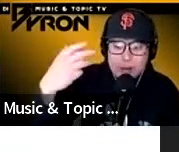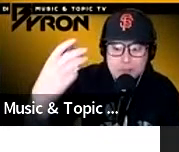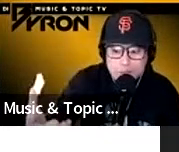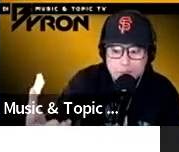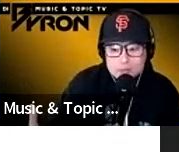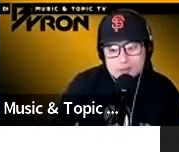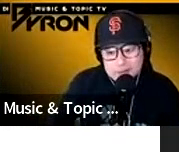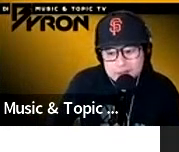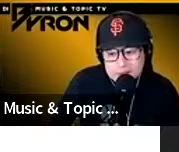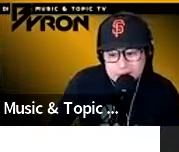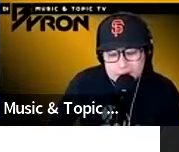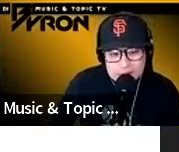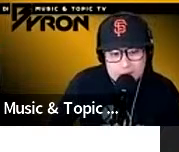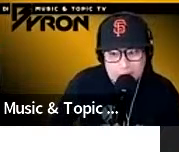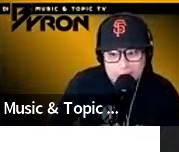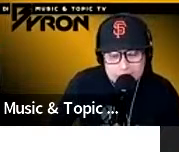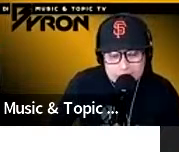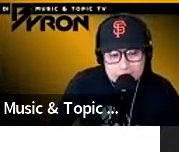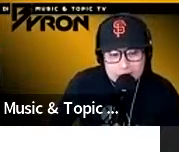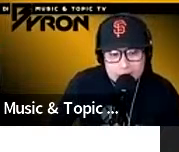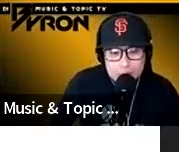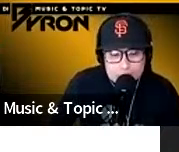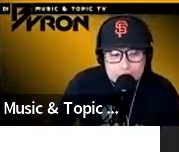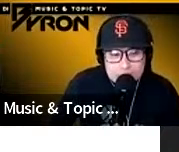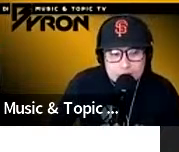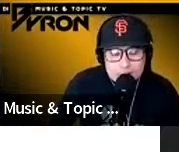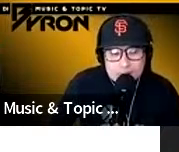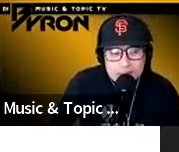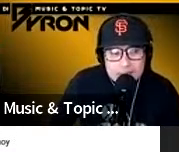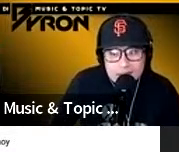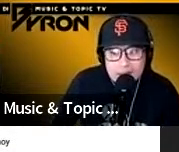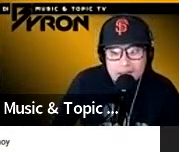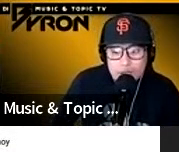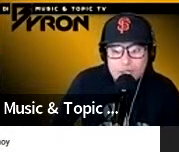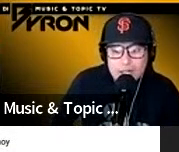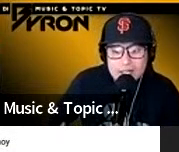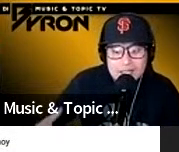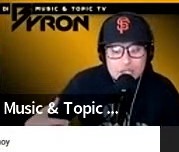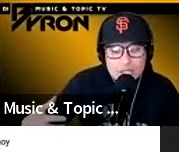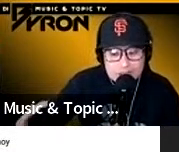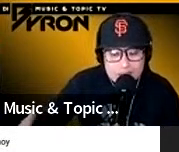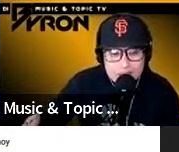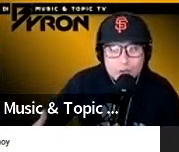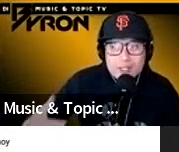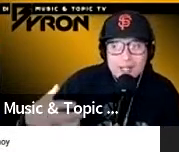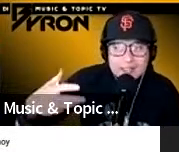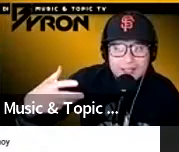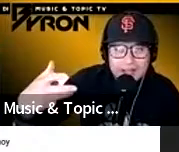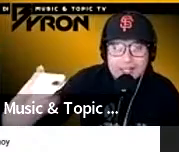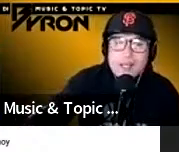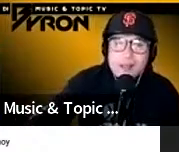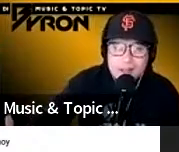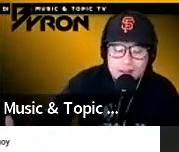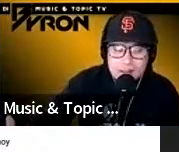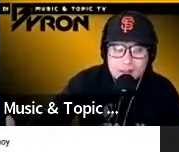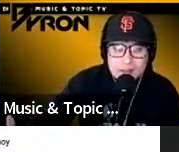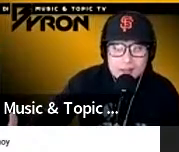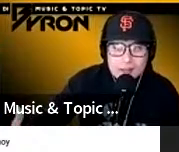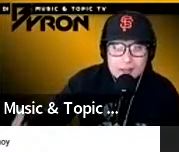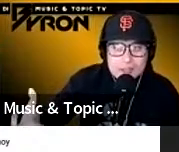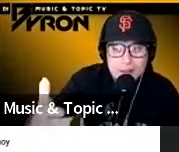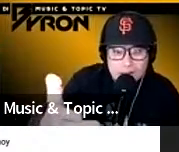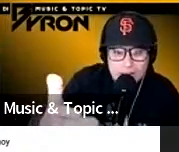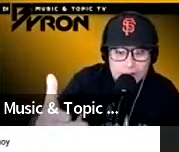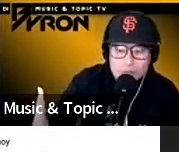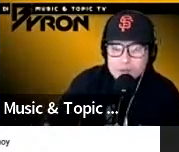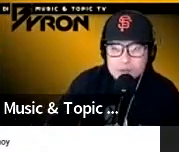out from my mouth ' ba yun yon kasi nga ito yung naging nich natin ito na yung Nakasanayan natin